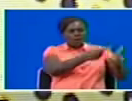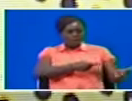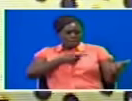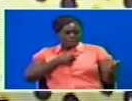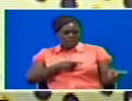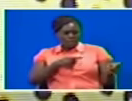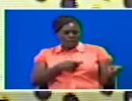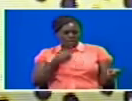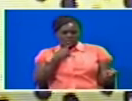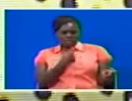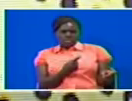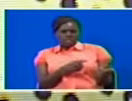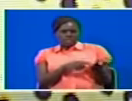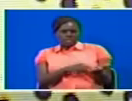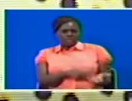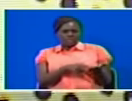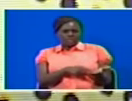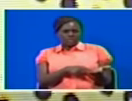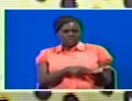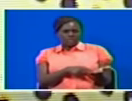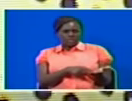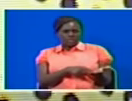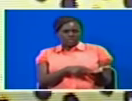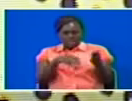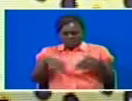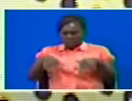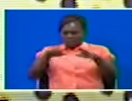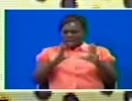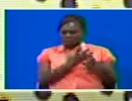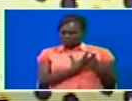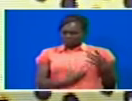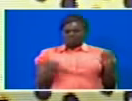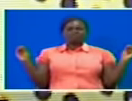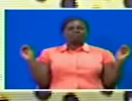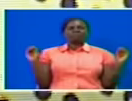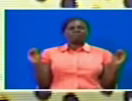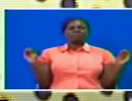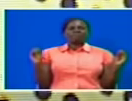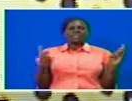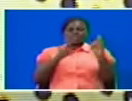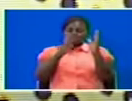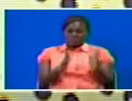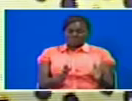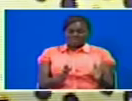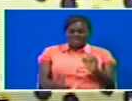tukio hilo na kusisitiza kwamba hawakufanya ama hawatakufa moyo. Mwanahabari wetu Tobias Chanji anaarifu.